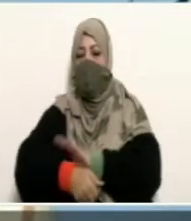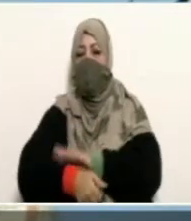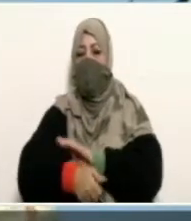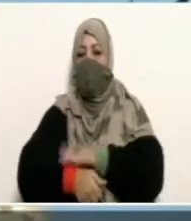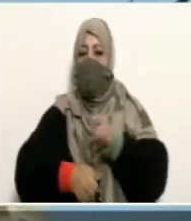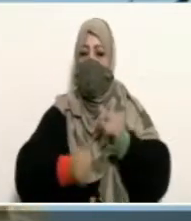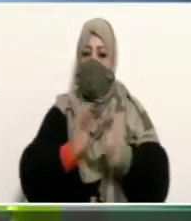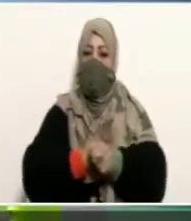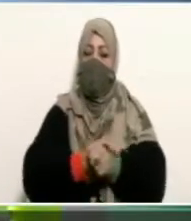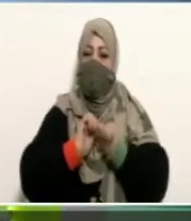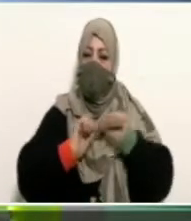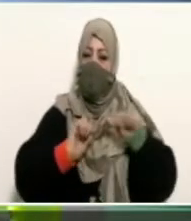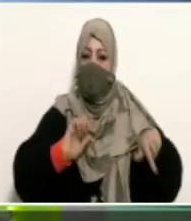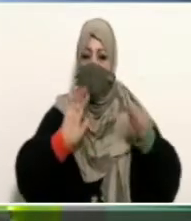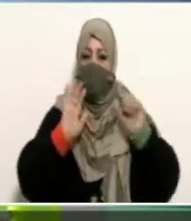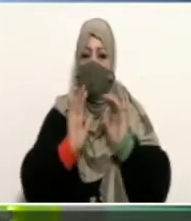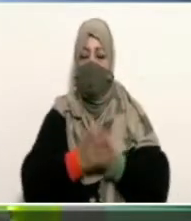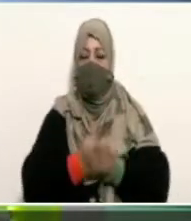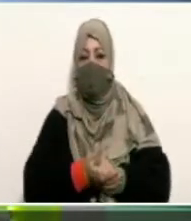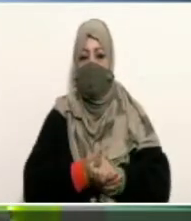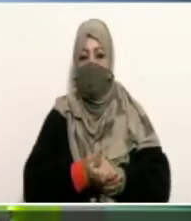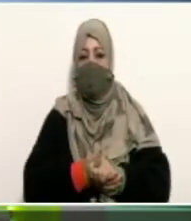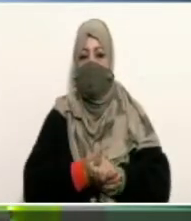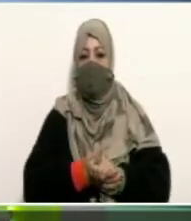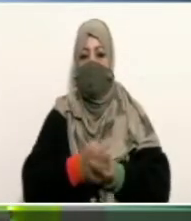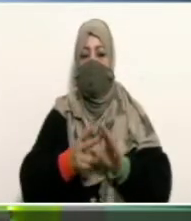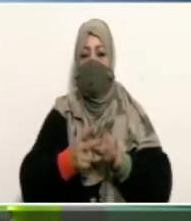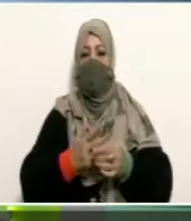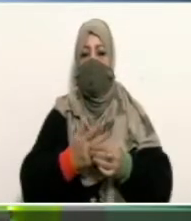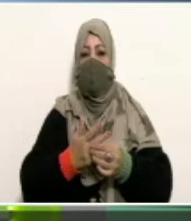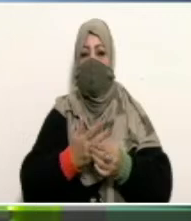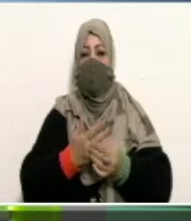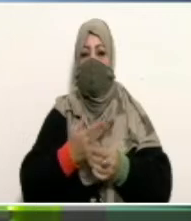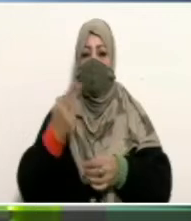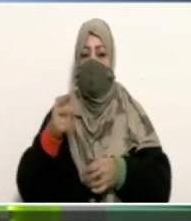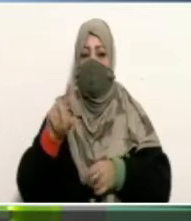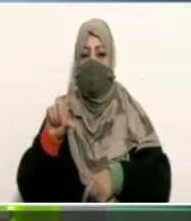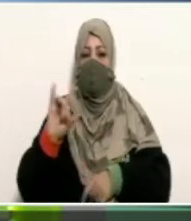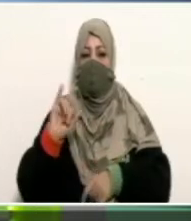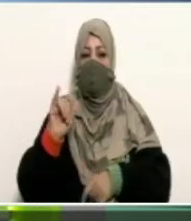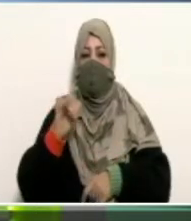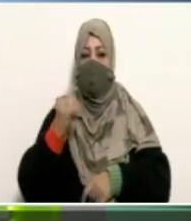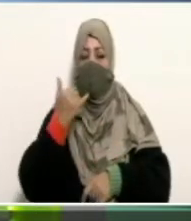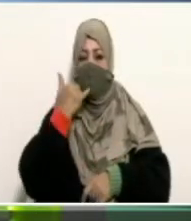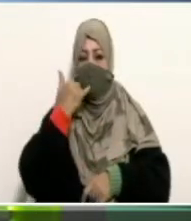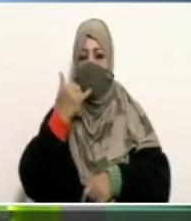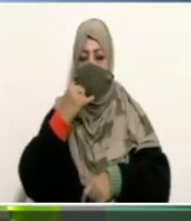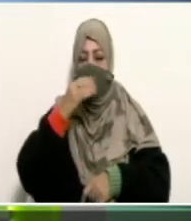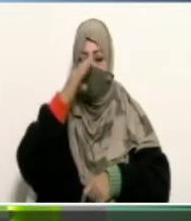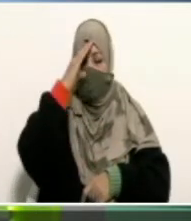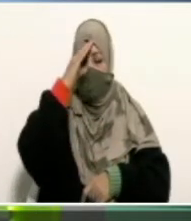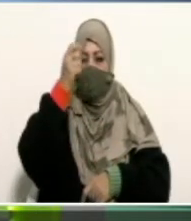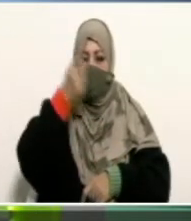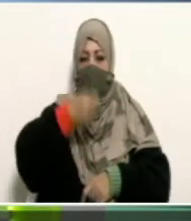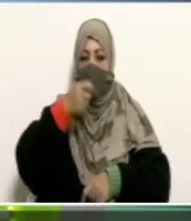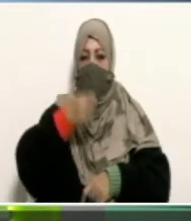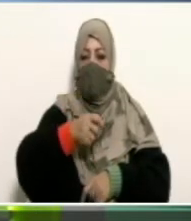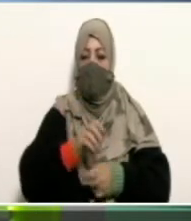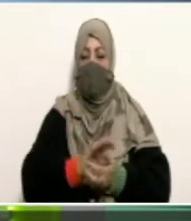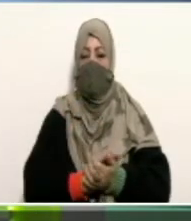الأخ علي. نعم قبل أن نجيب نكمل إجابتنا معنا الأخ علي. نعم تفضل. وعليكم السلام ورحمة